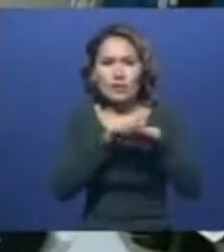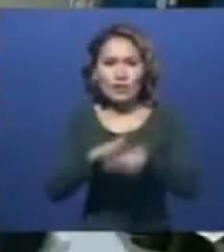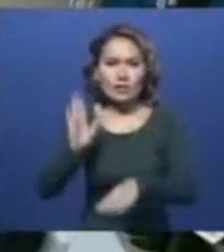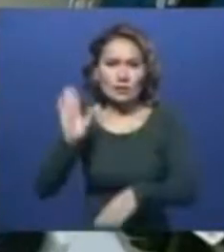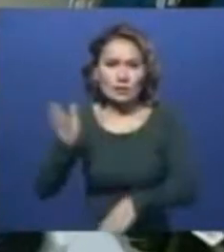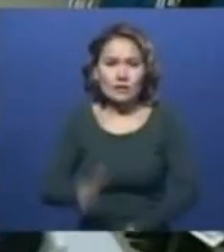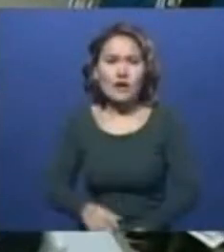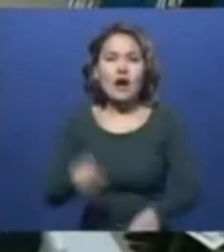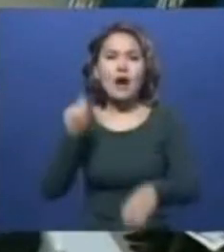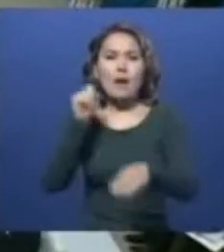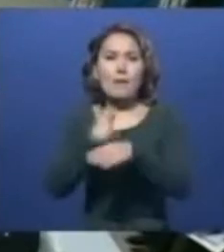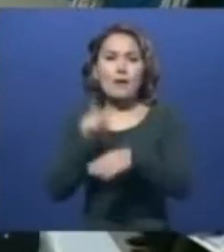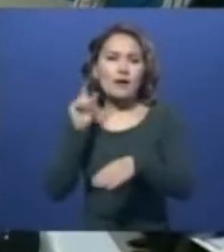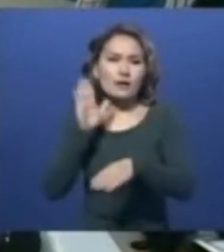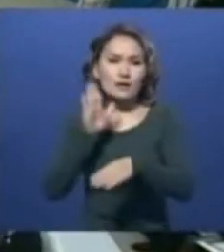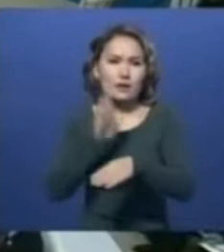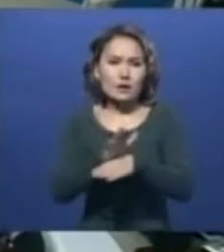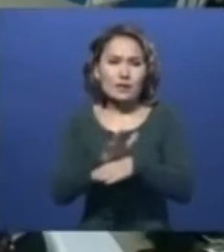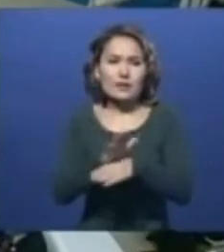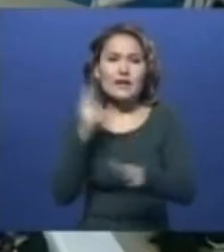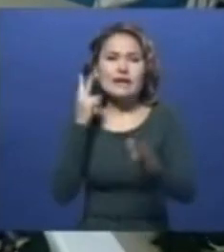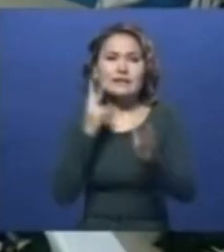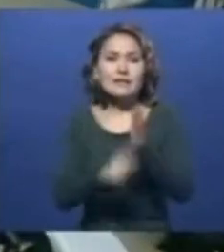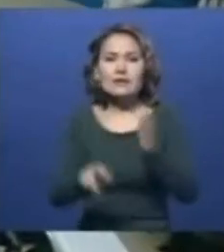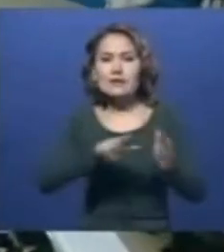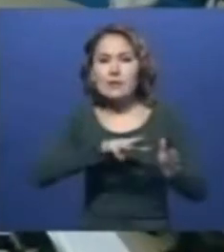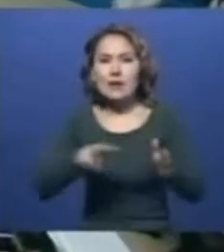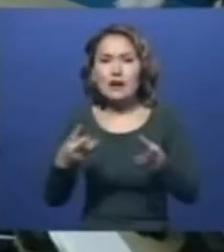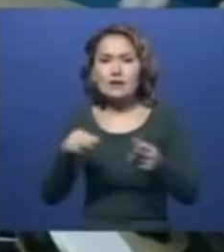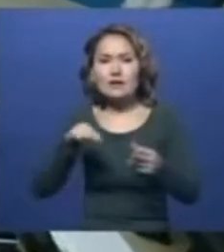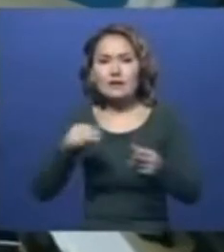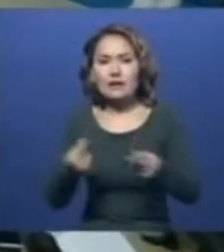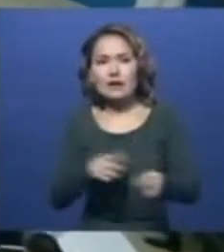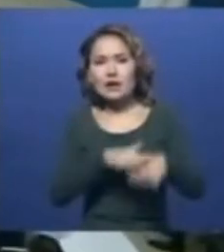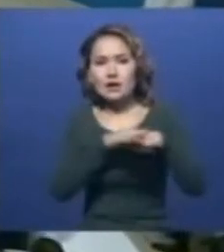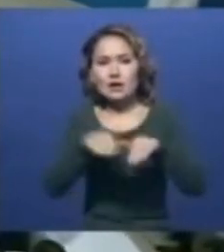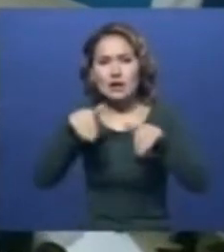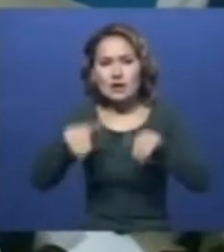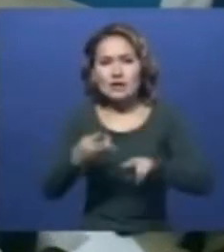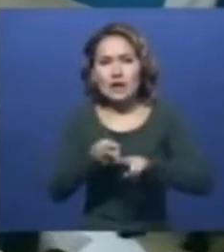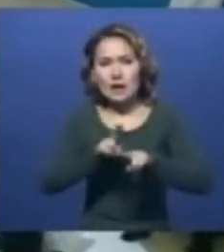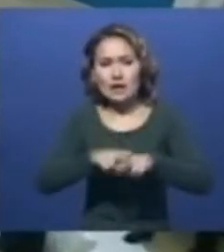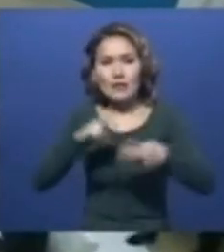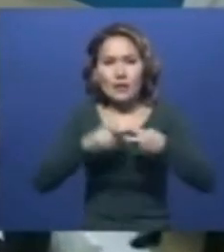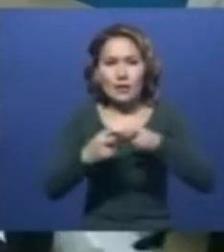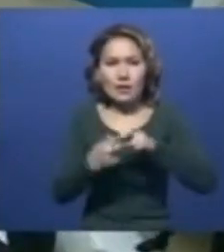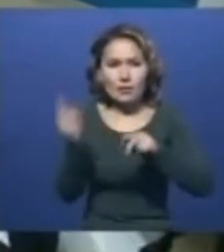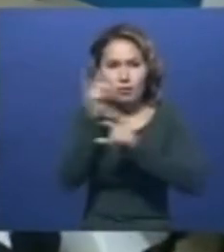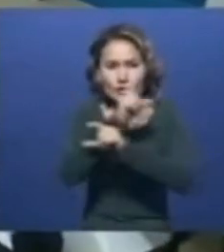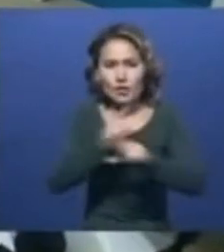Поручаю правительству дополнительно направить 70 миллиардов тенге на решение этой проблемы.